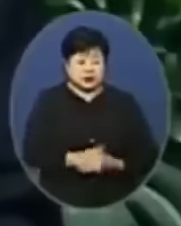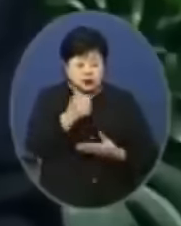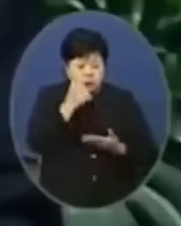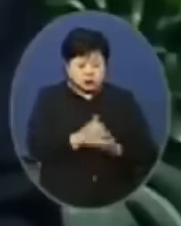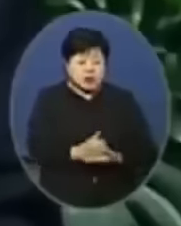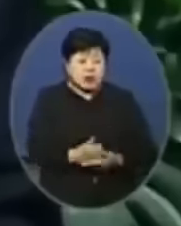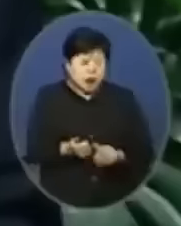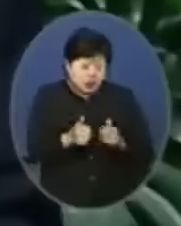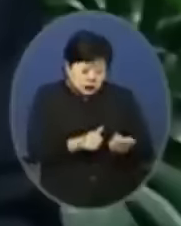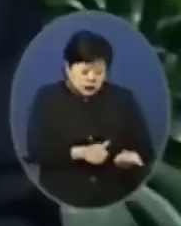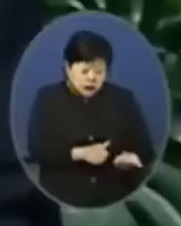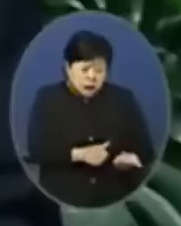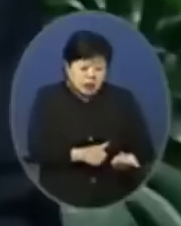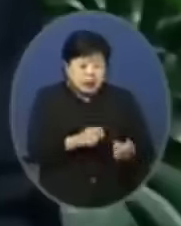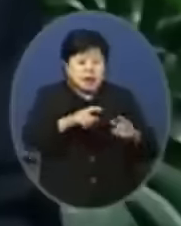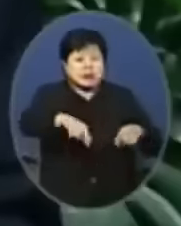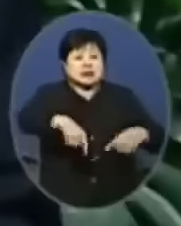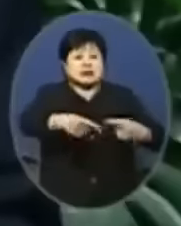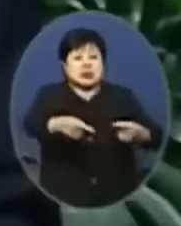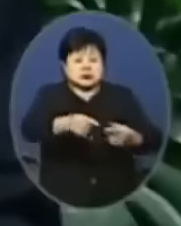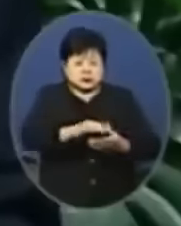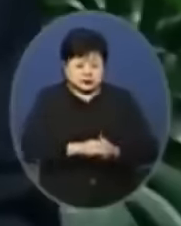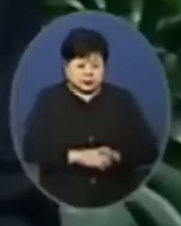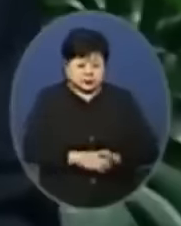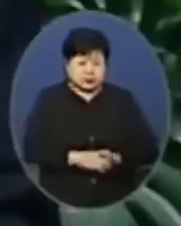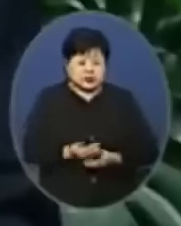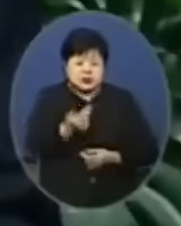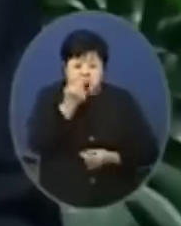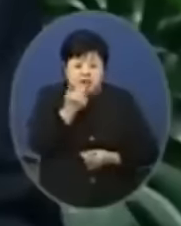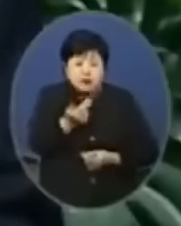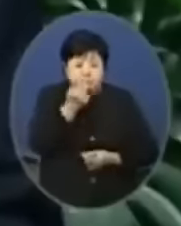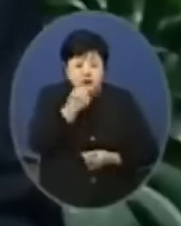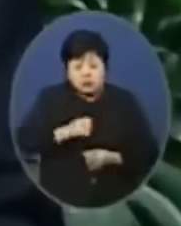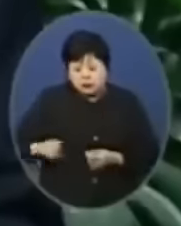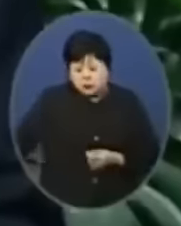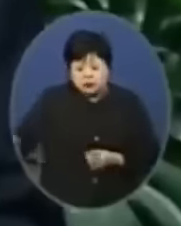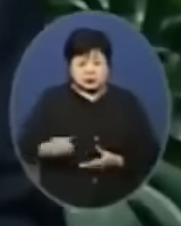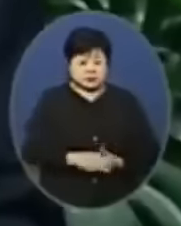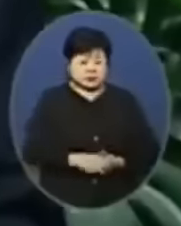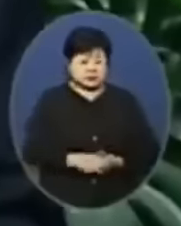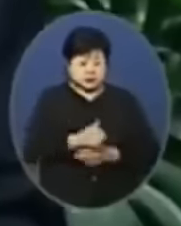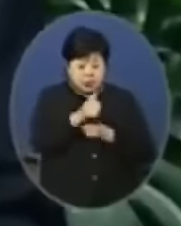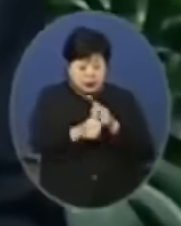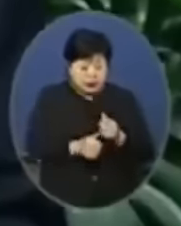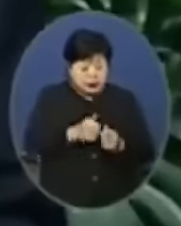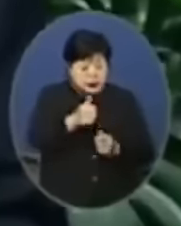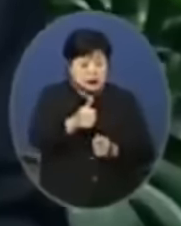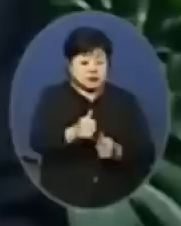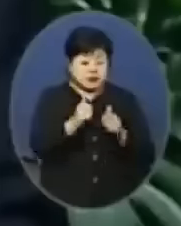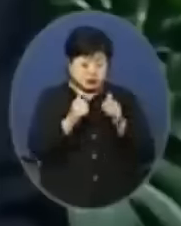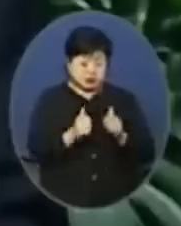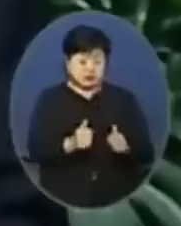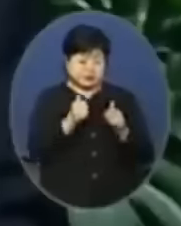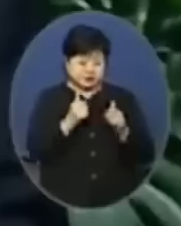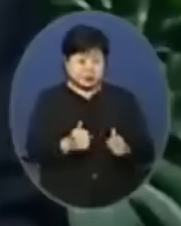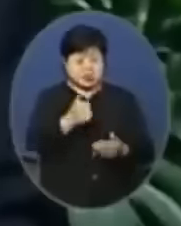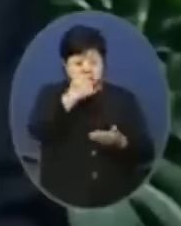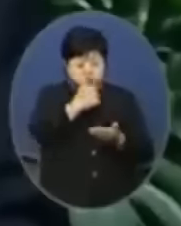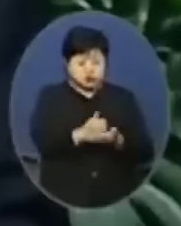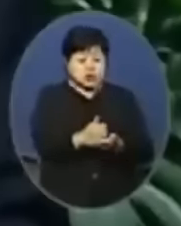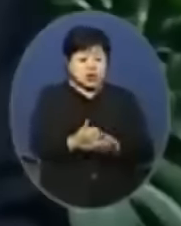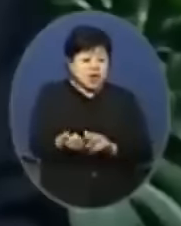죄와 사망이 그의 세계 속에 들어간 것입니다. 생명을 잃어버렸었습니다. 하나님이 심판하심으로 죄와